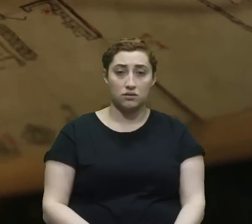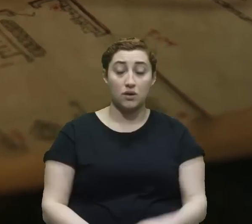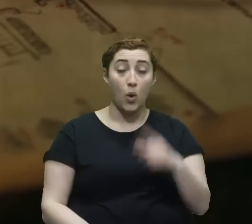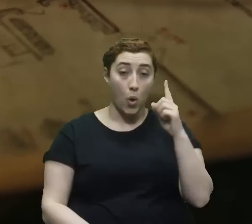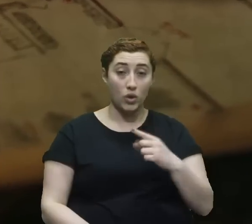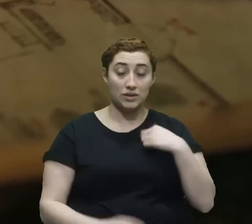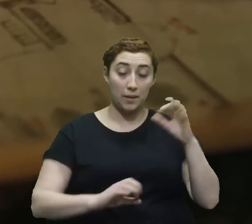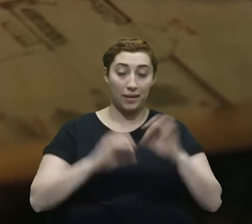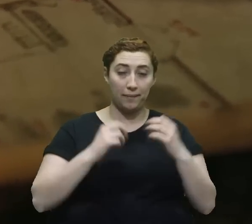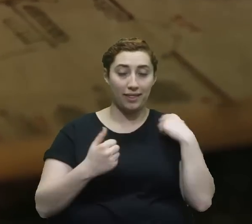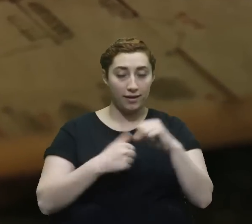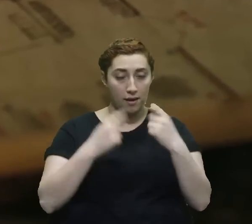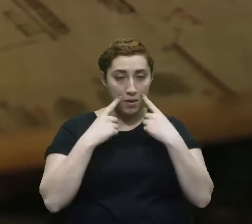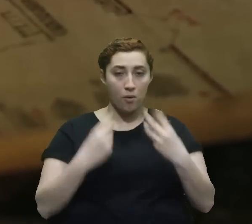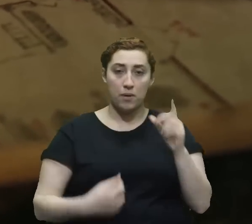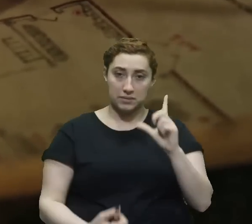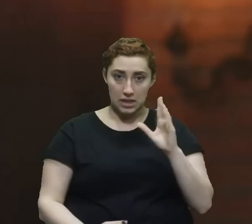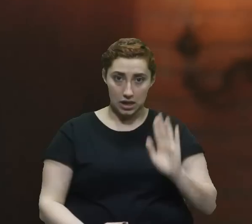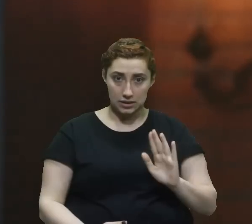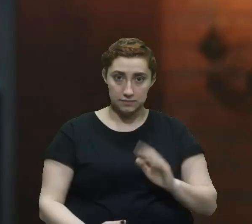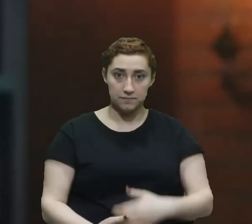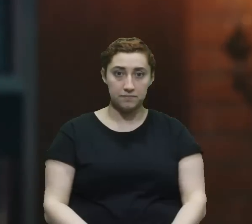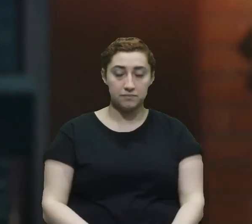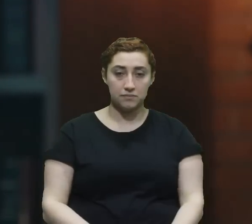Evvela tertibimizi iyice gözden geçirelim. Kroki'ye vurdu.